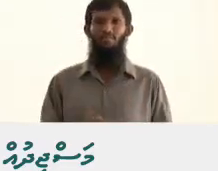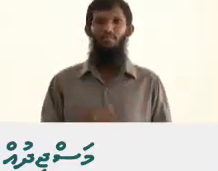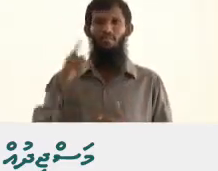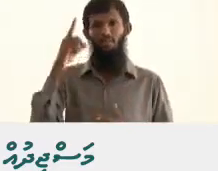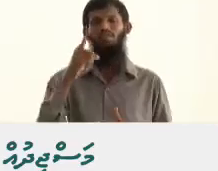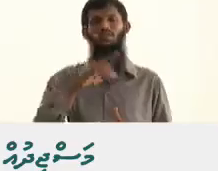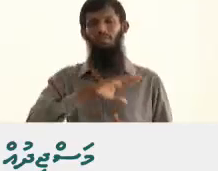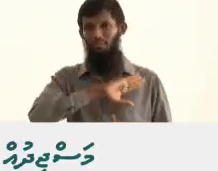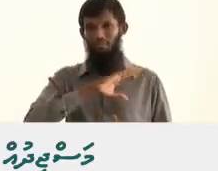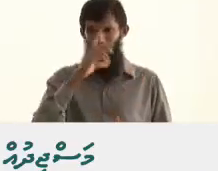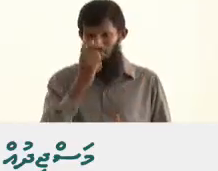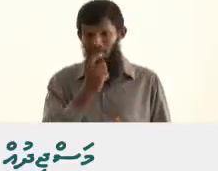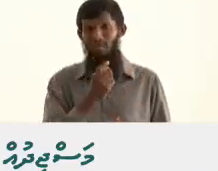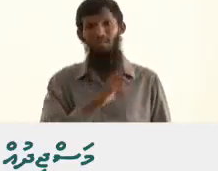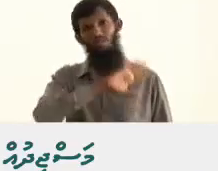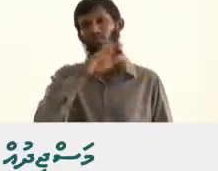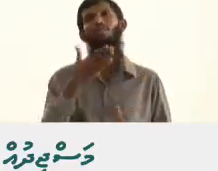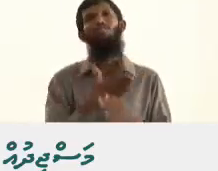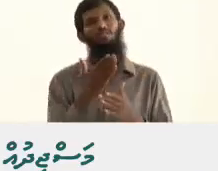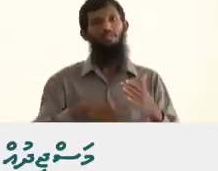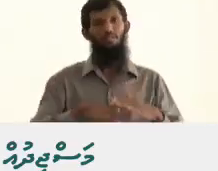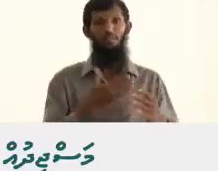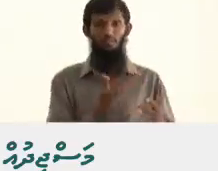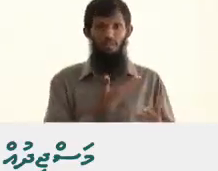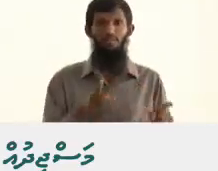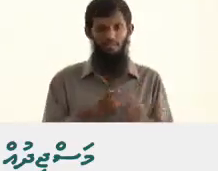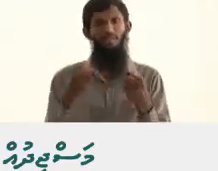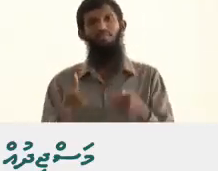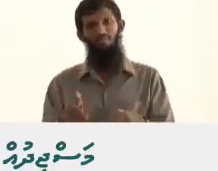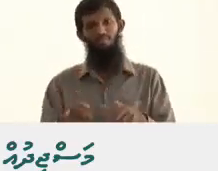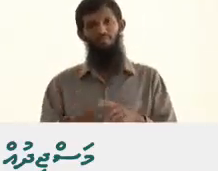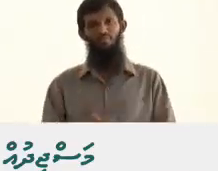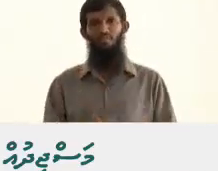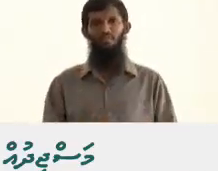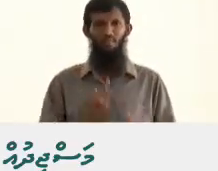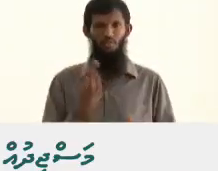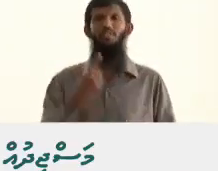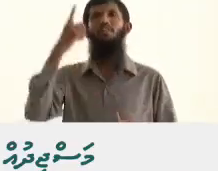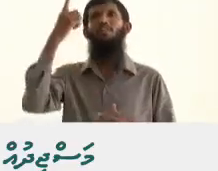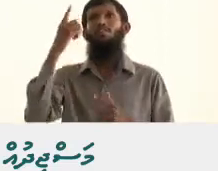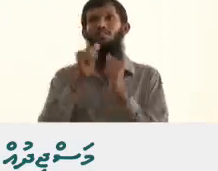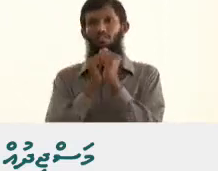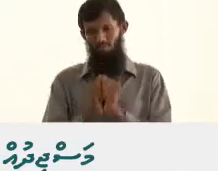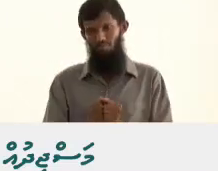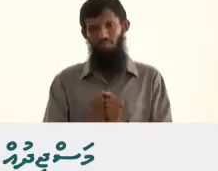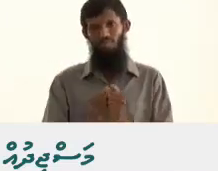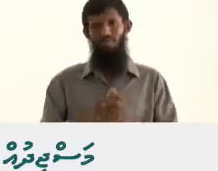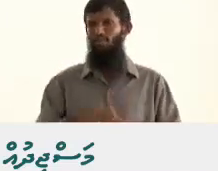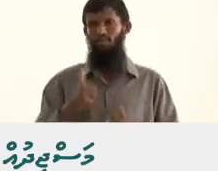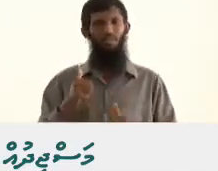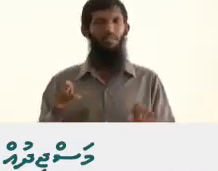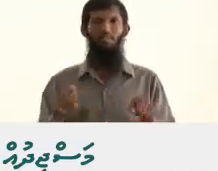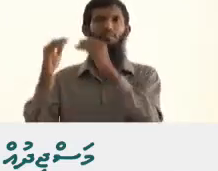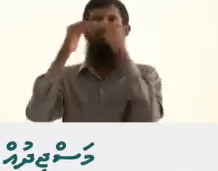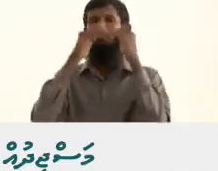كم كلدم مدرس كلانجي Maing Allah menuhi hakwagen alukame vevehing ilaha kunuwa kamang aluhe kivang. Adi